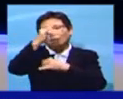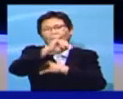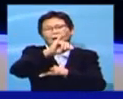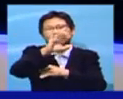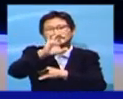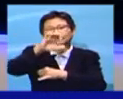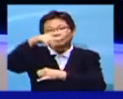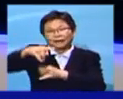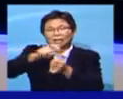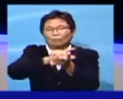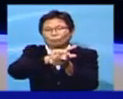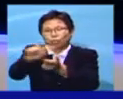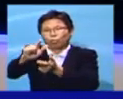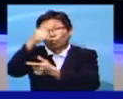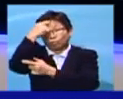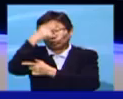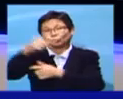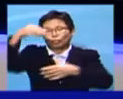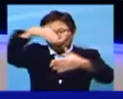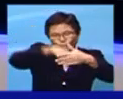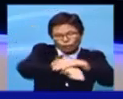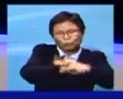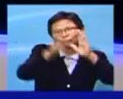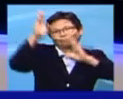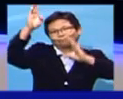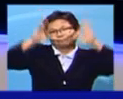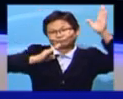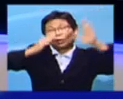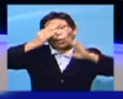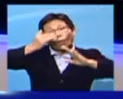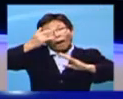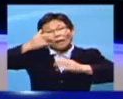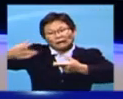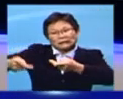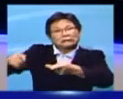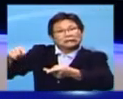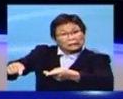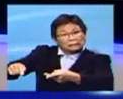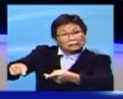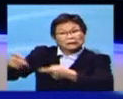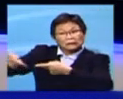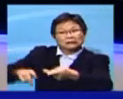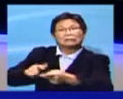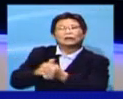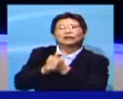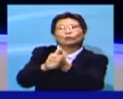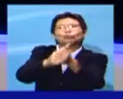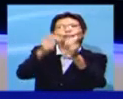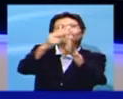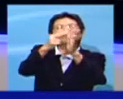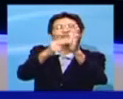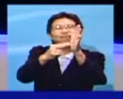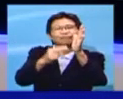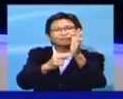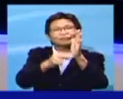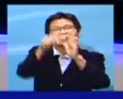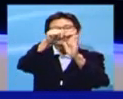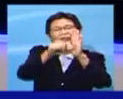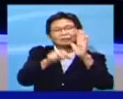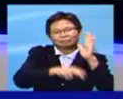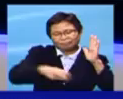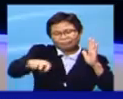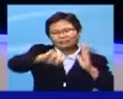ICP diluluskan untuk masuk ke negara ini ini kerana kenderaan terbabit turut tertakluk kepada undang-undang akta